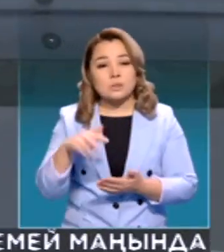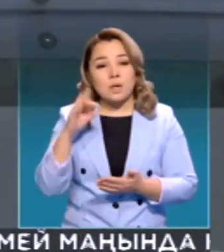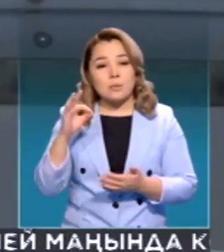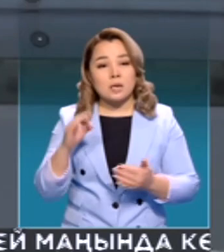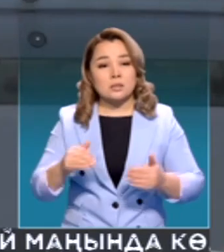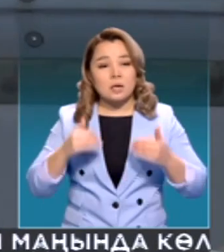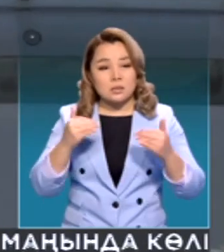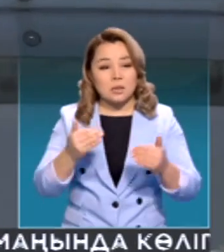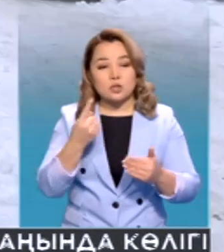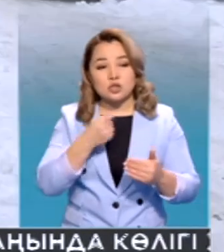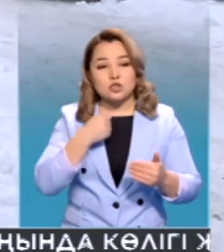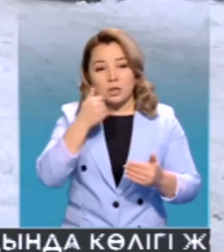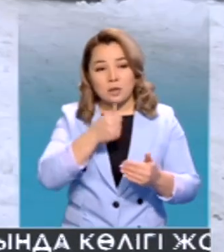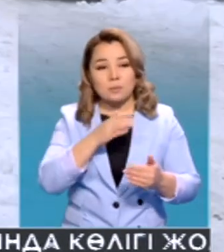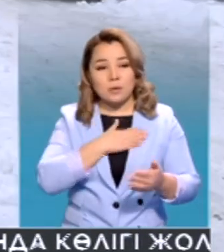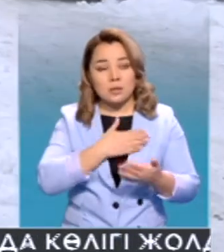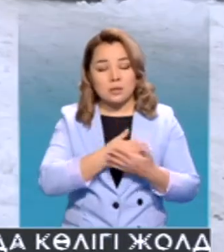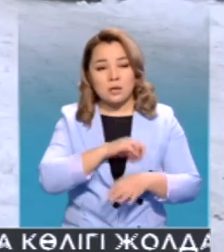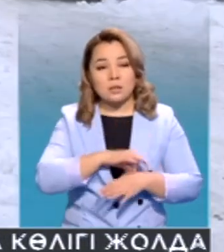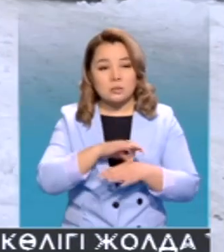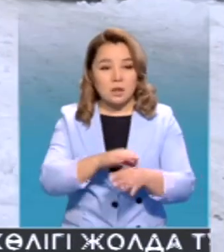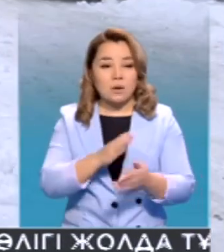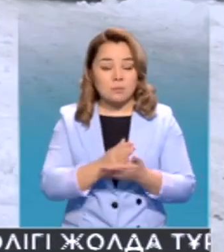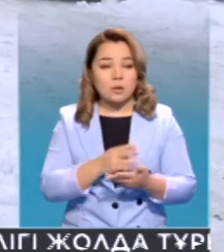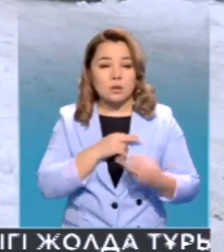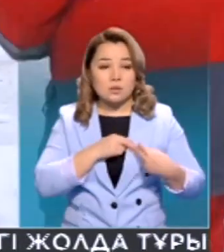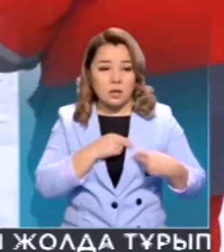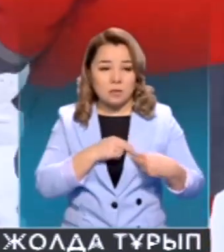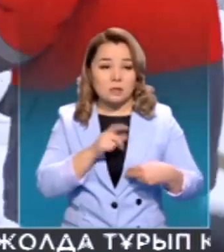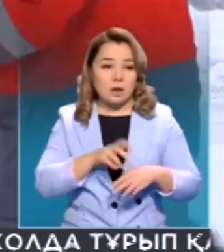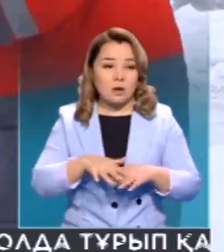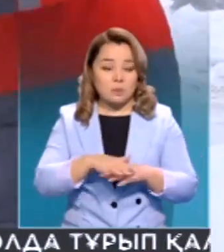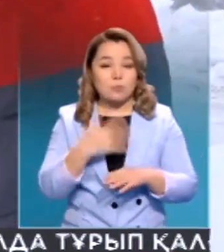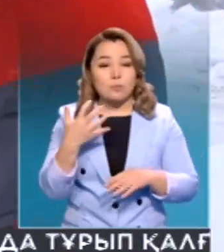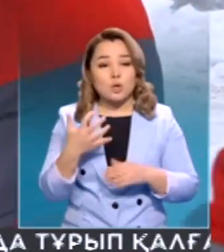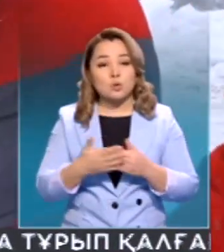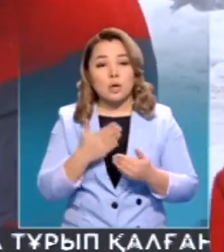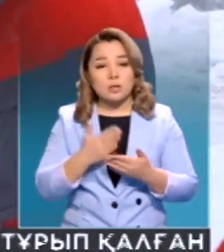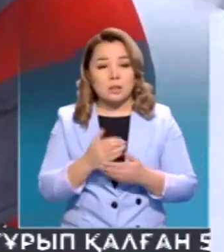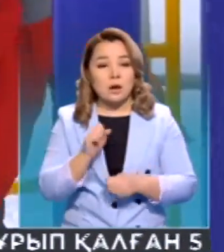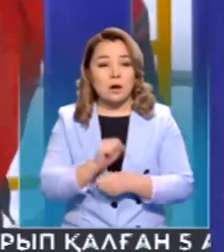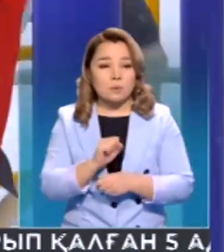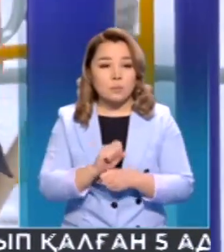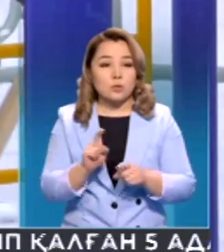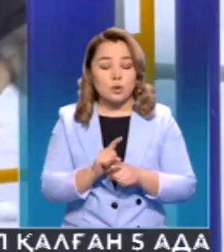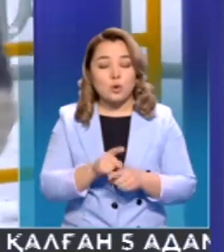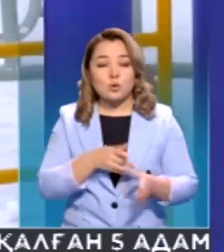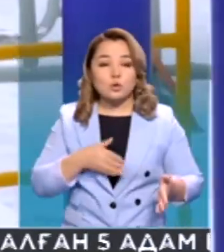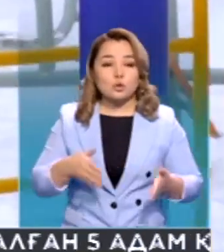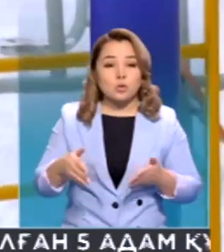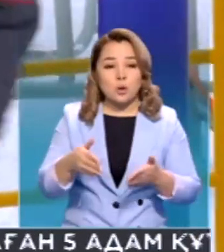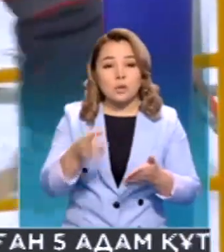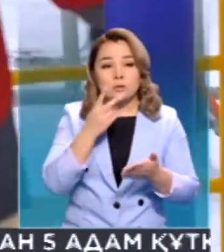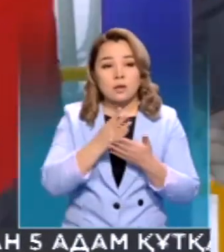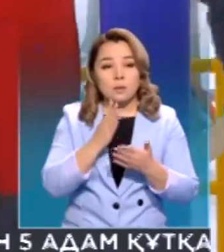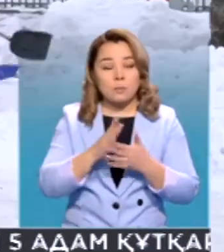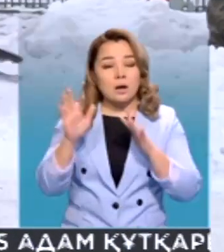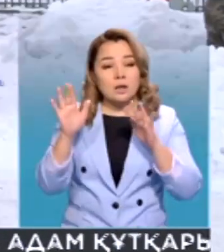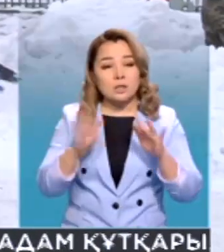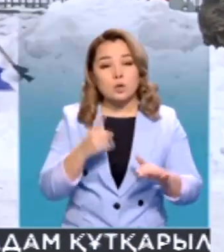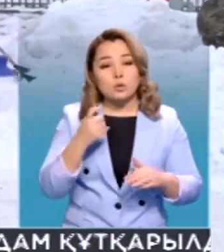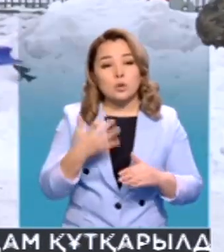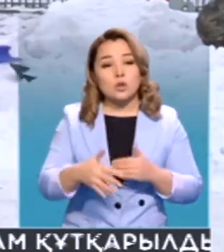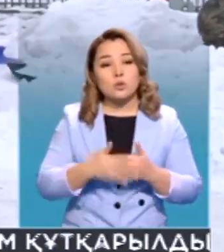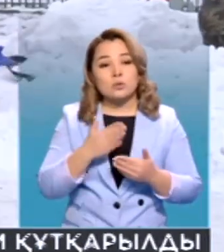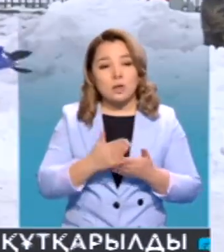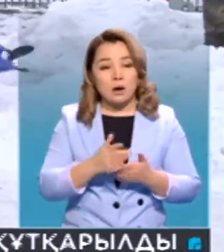Дегенмен жыл 12 ай бел жазбай далада еңбек ету оңай емес. Қаладағы 500-ге жуық аялдама мен бүкіл жол жиегіндегі қарды 150-ге жуық